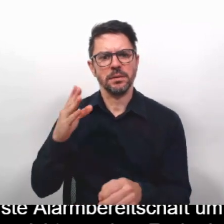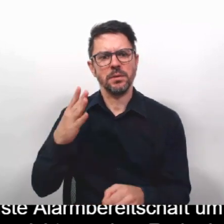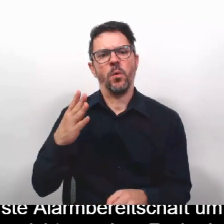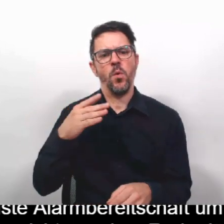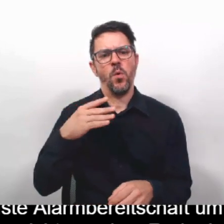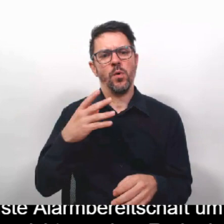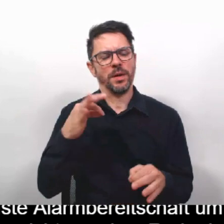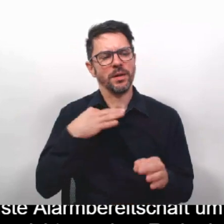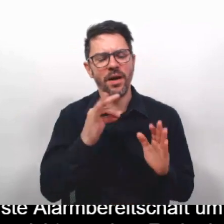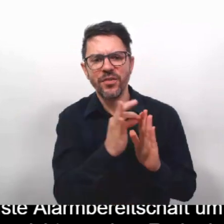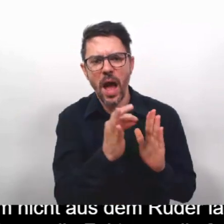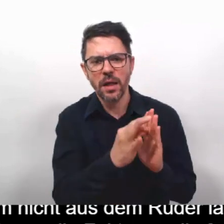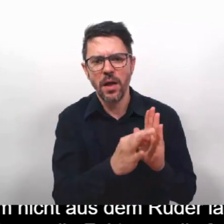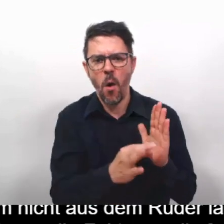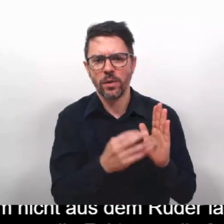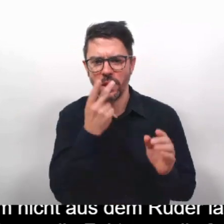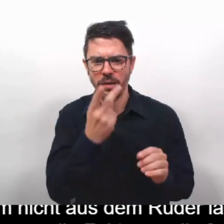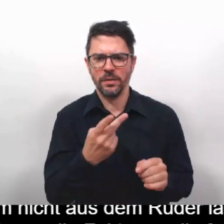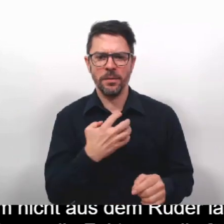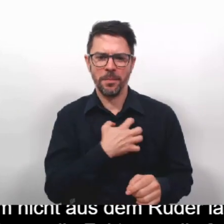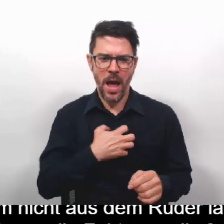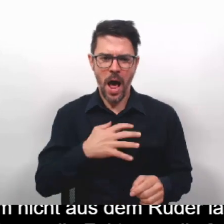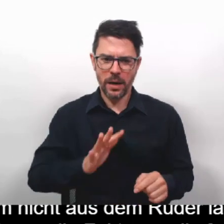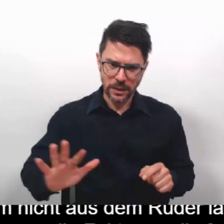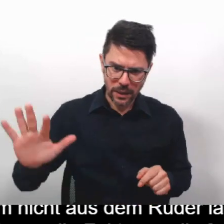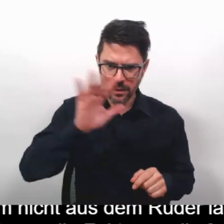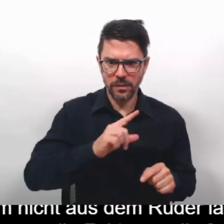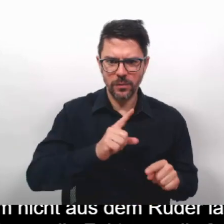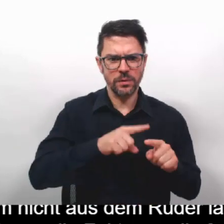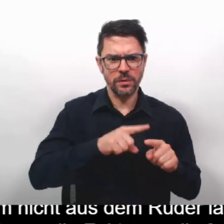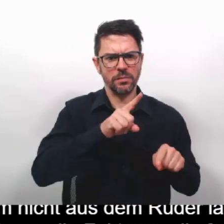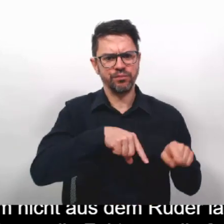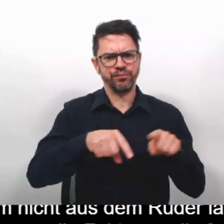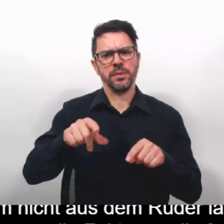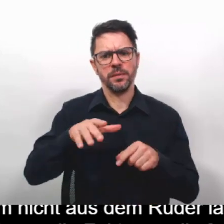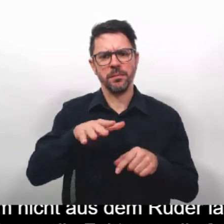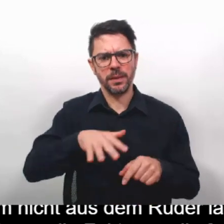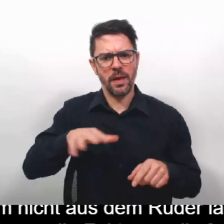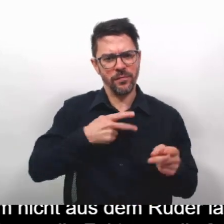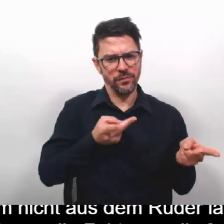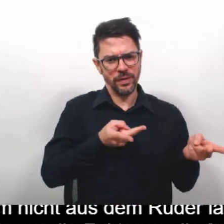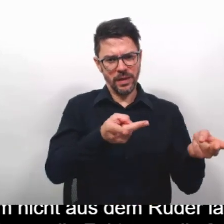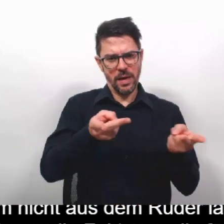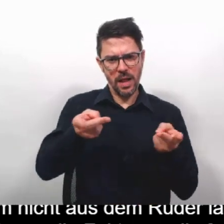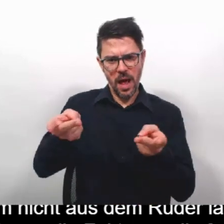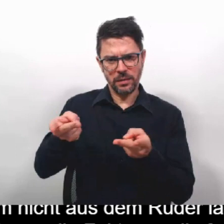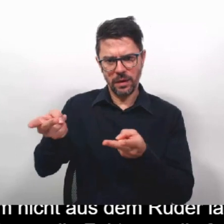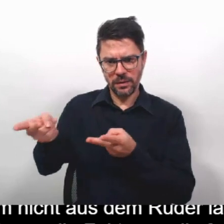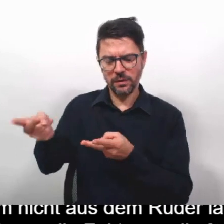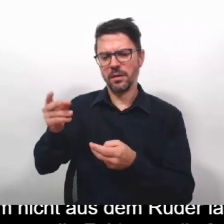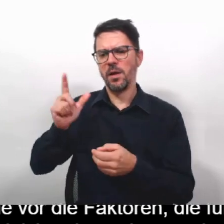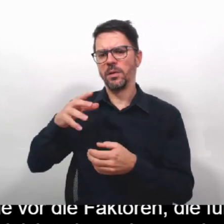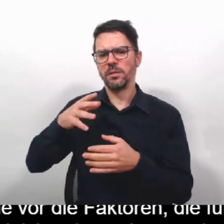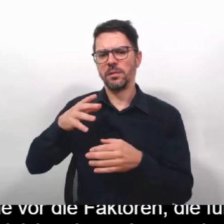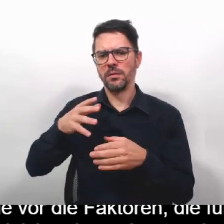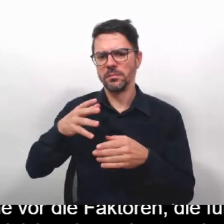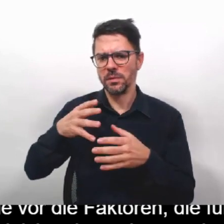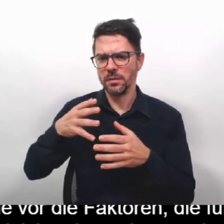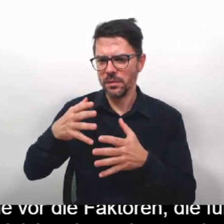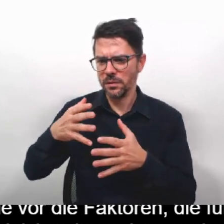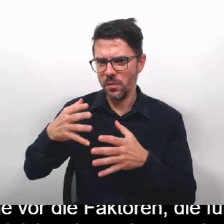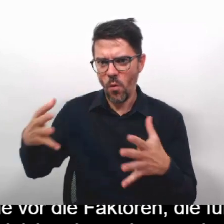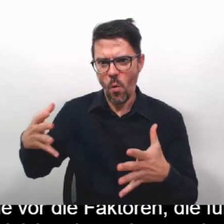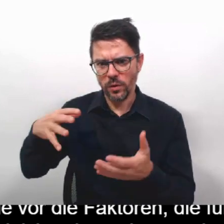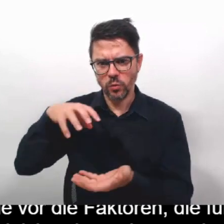auch Reiseverkehr natürlich, dort ist ja immer wieder ein Neueintrag und immer wieder neues Aufflammen einfach klar,